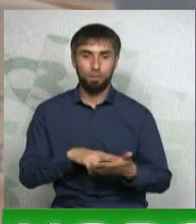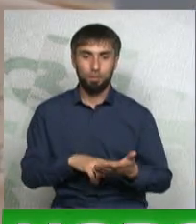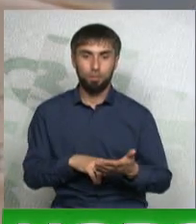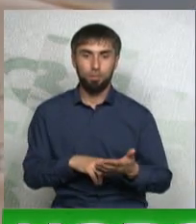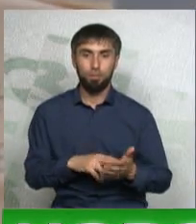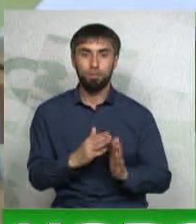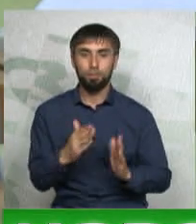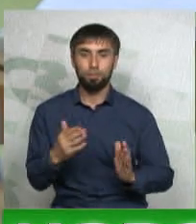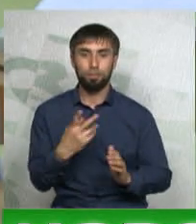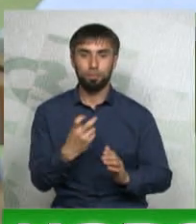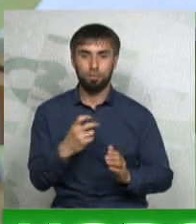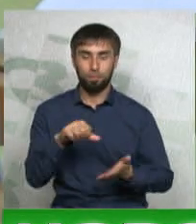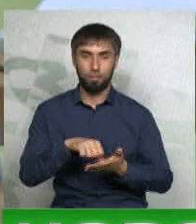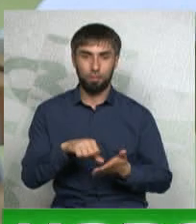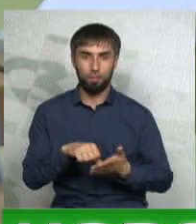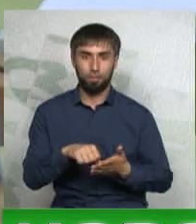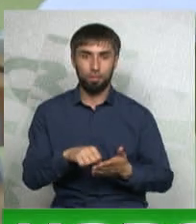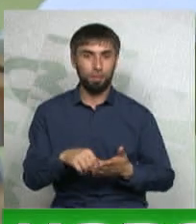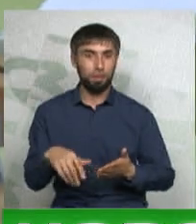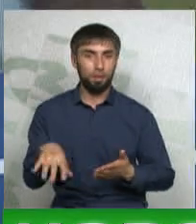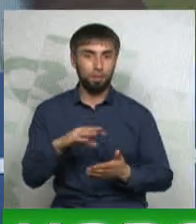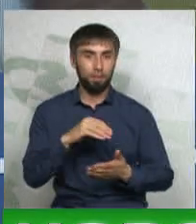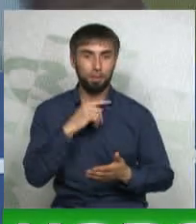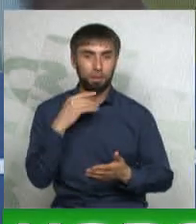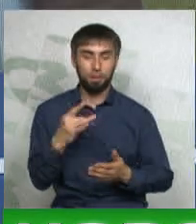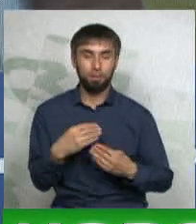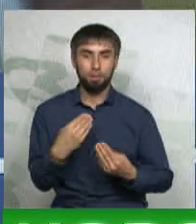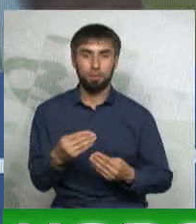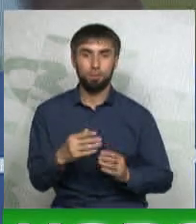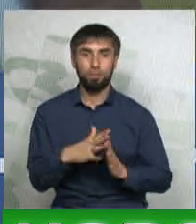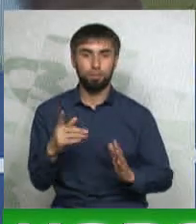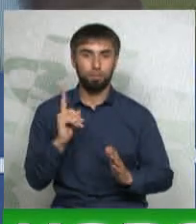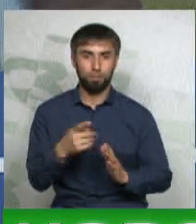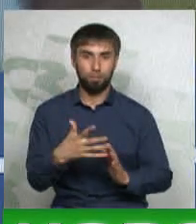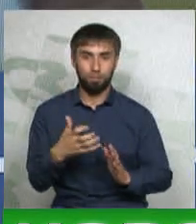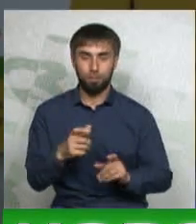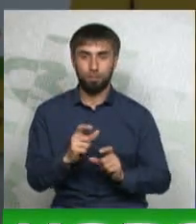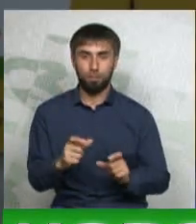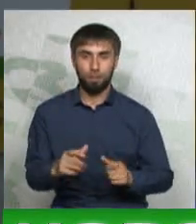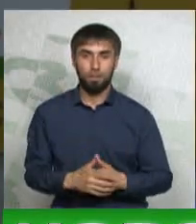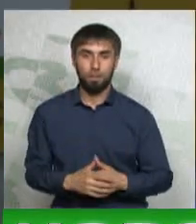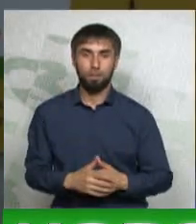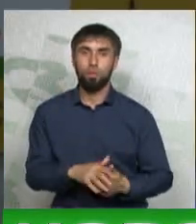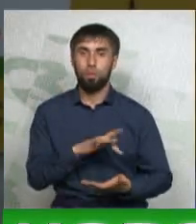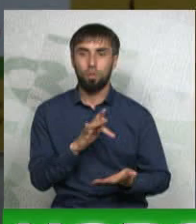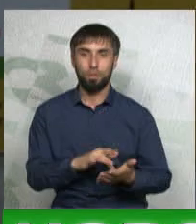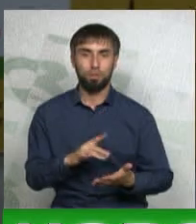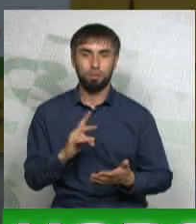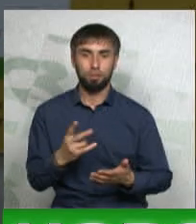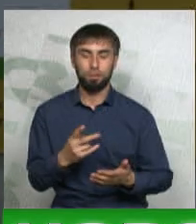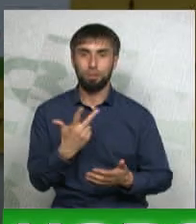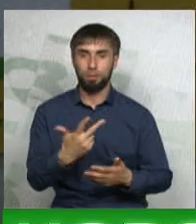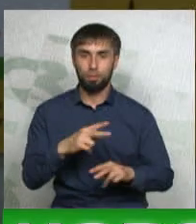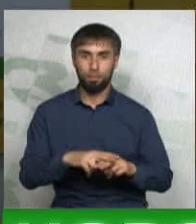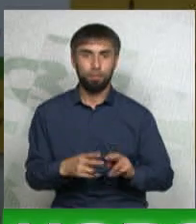зарегистрировано свыше 200 участников. Всего в регионе сдают больше 1500 человек. В городе Назрань три